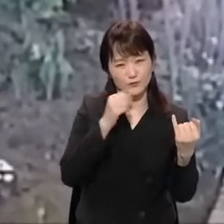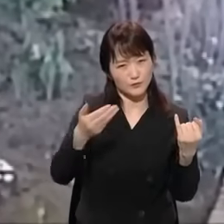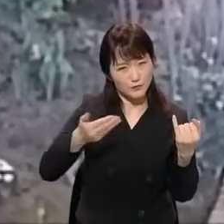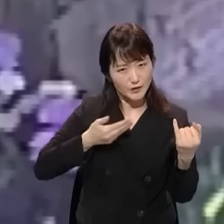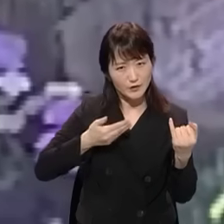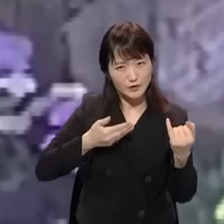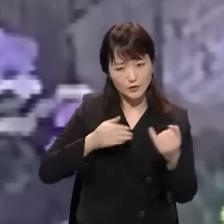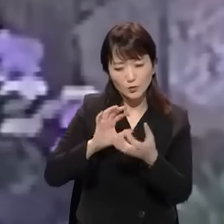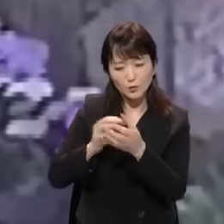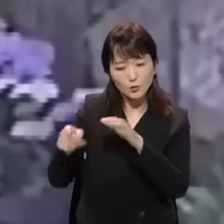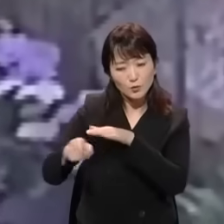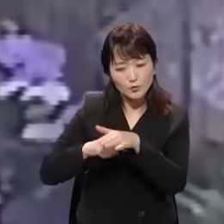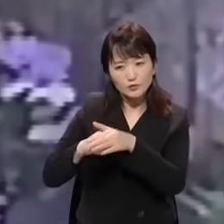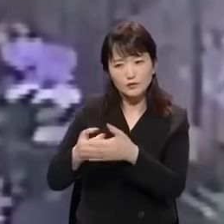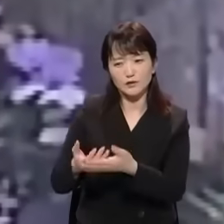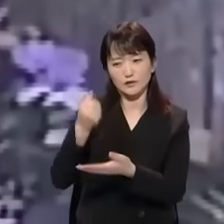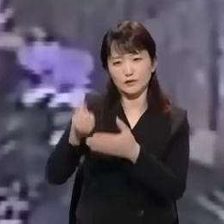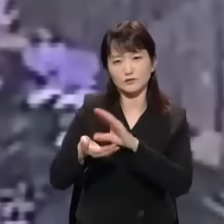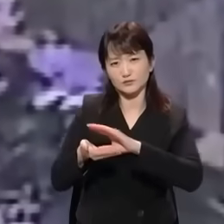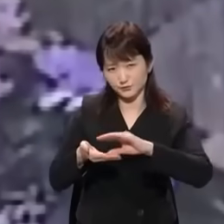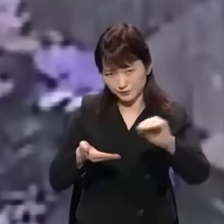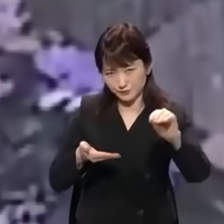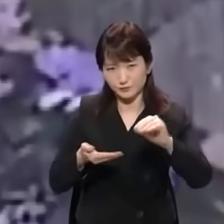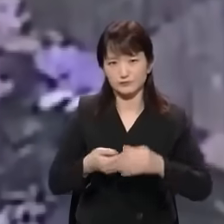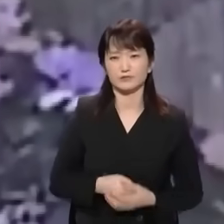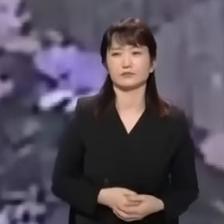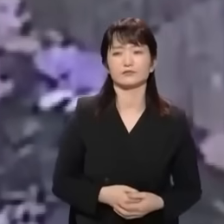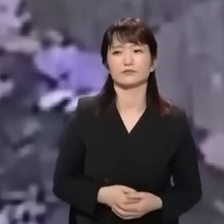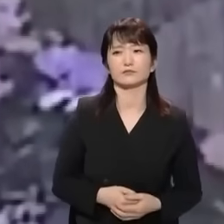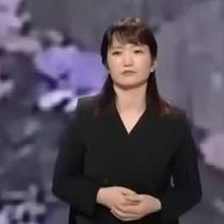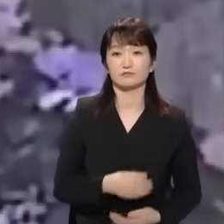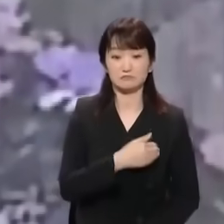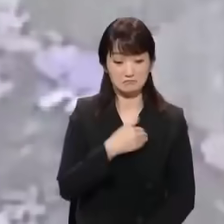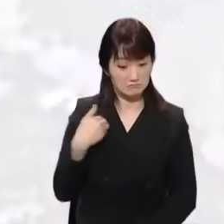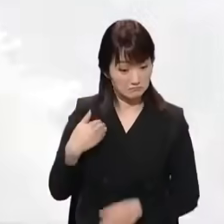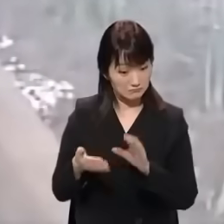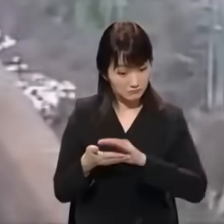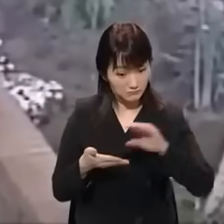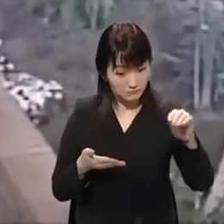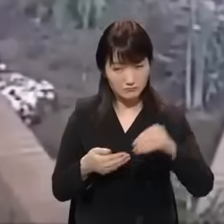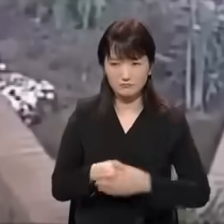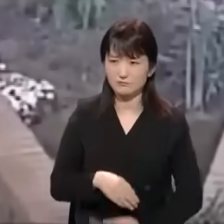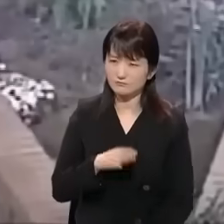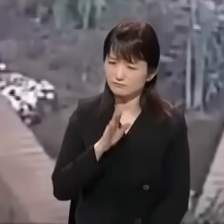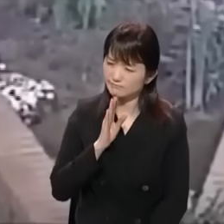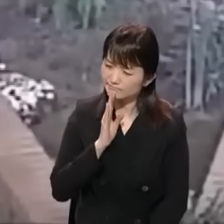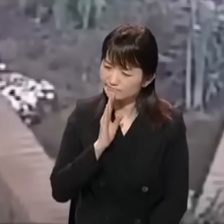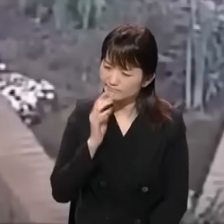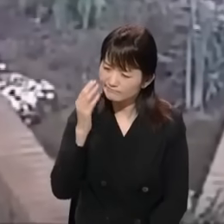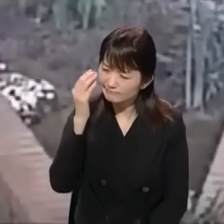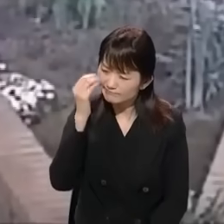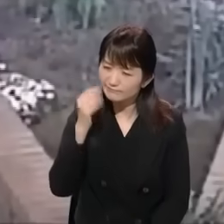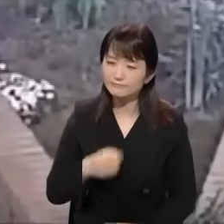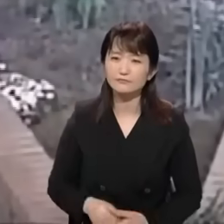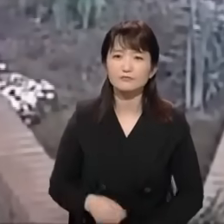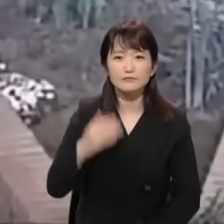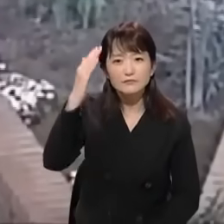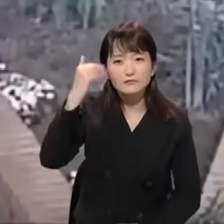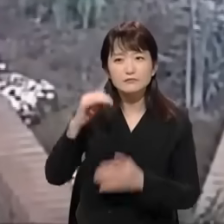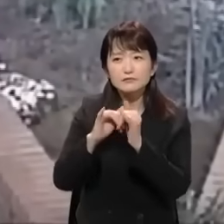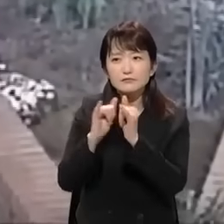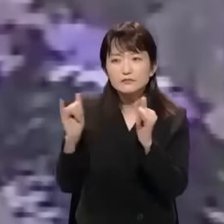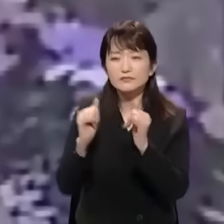훔친 꽃을 들고 유유히 사라집니다 보무도 상당히 말이죠 진짜 이상하단 말이죠 왜 우리나라 사람들은